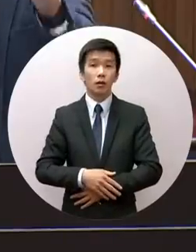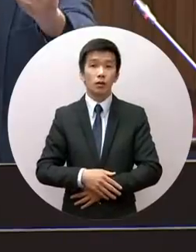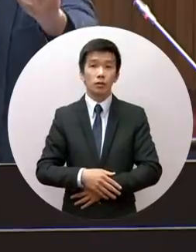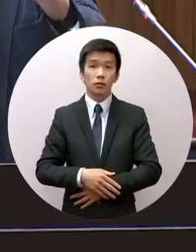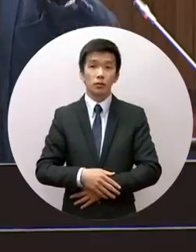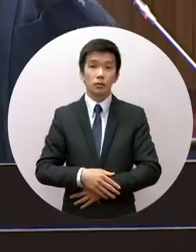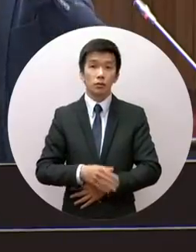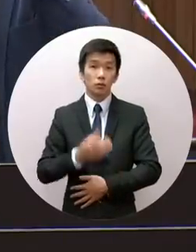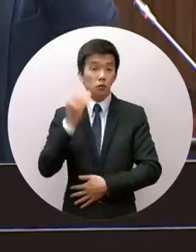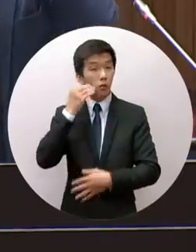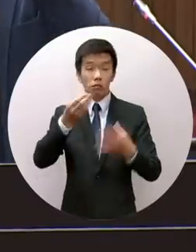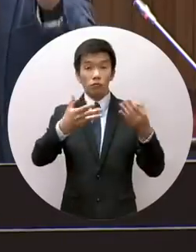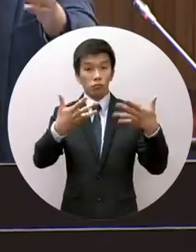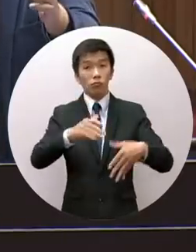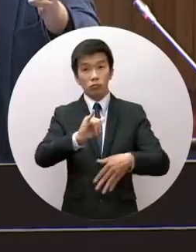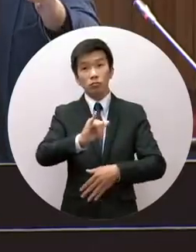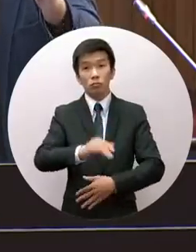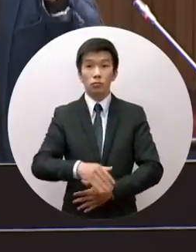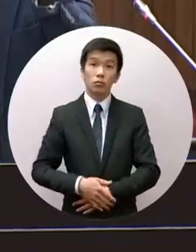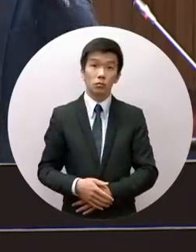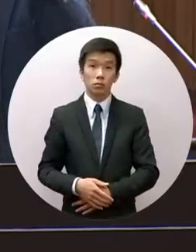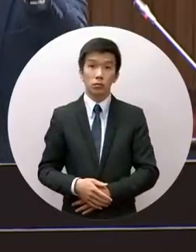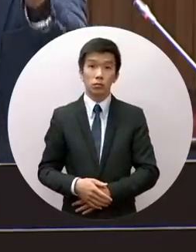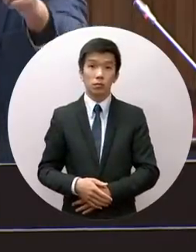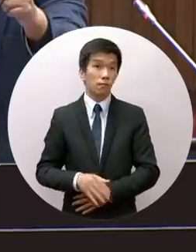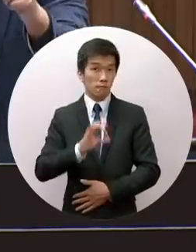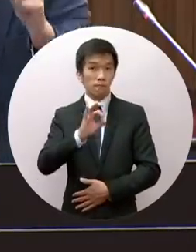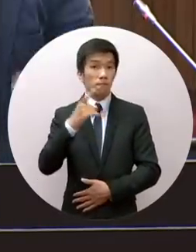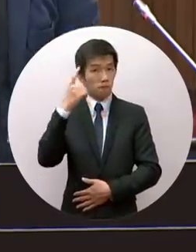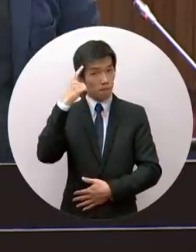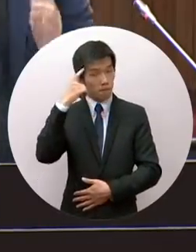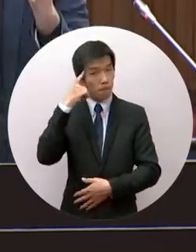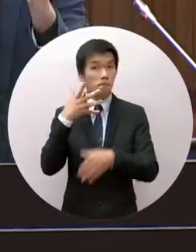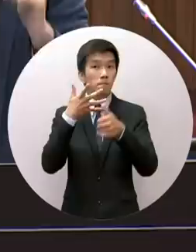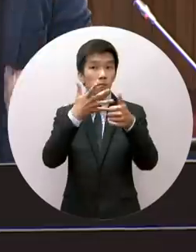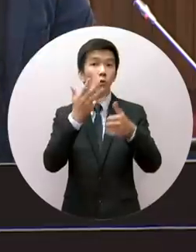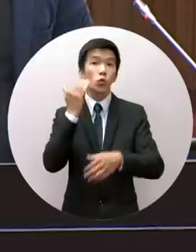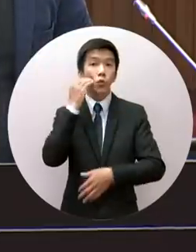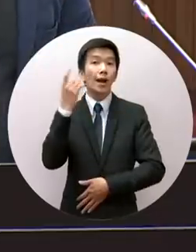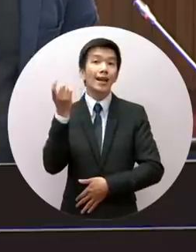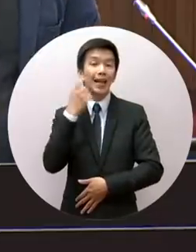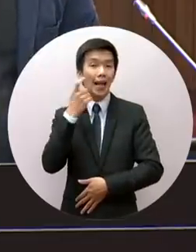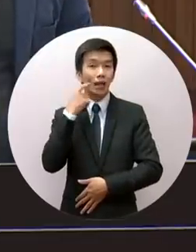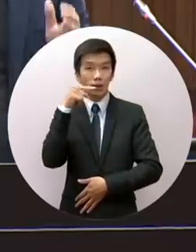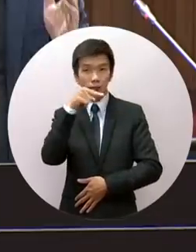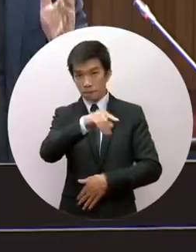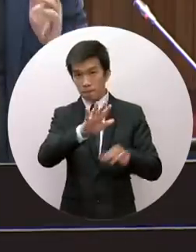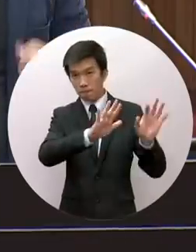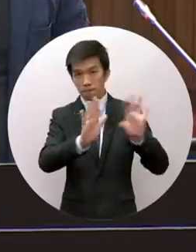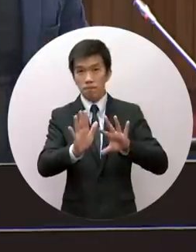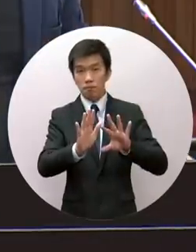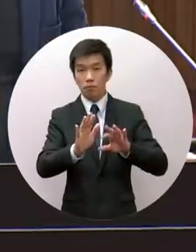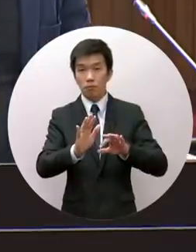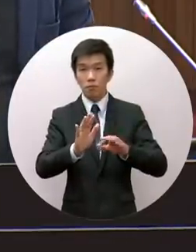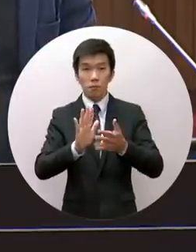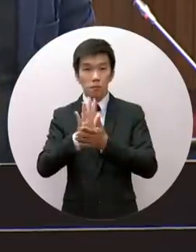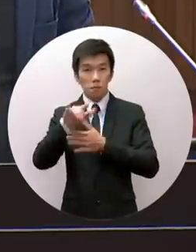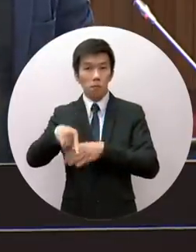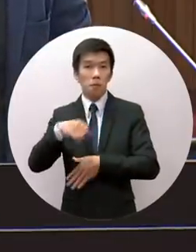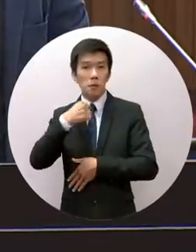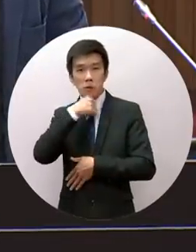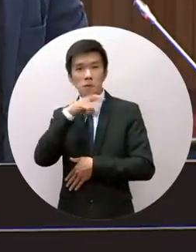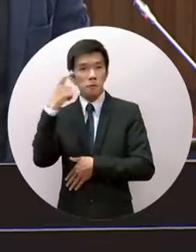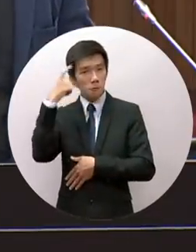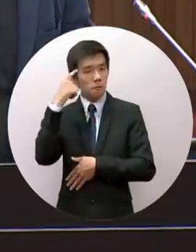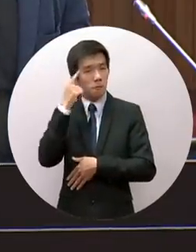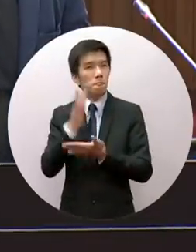答， 没有问题。 不是用举手 的。没有问题。那我是在问说。如果现在这个状况，我们会不会有错误评